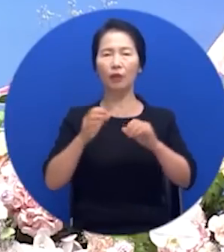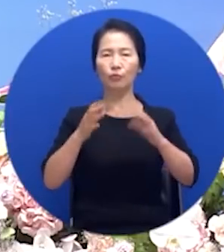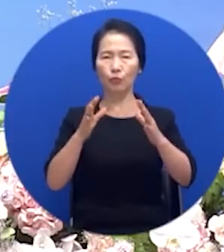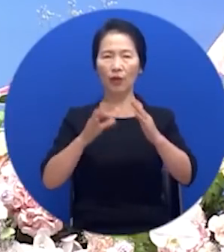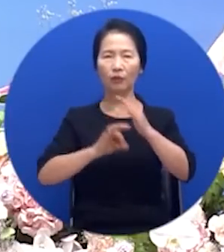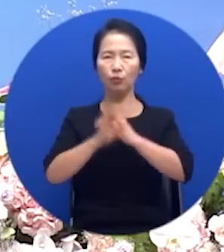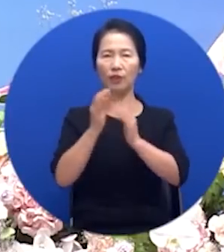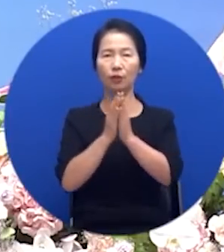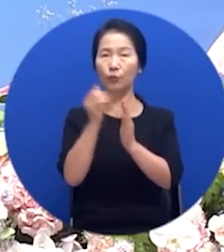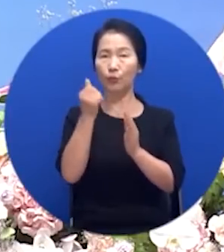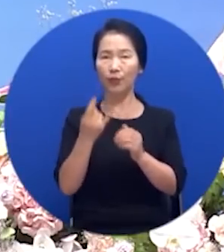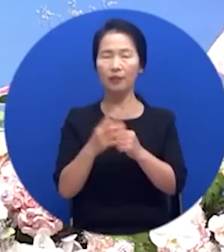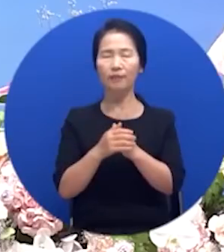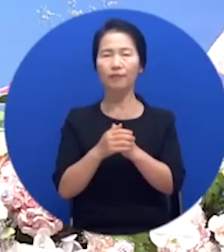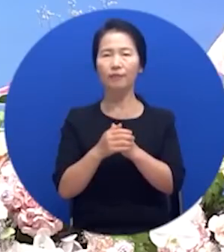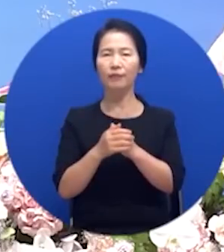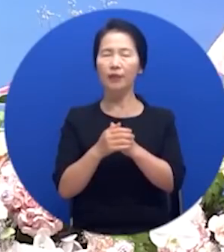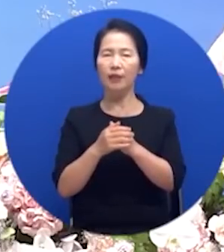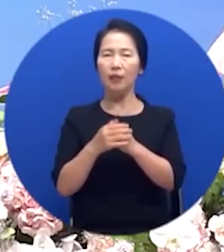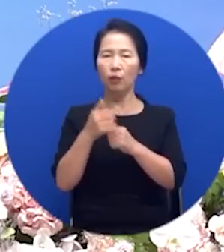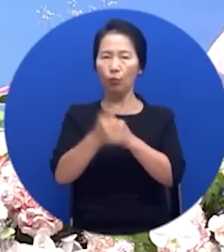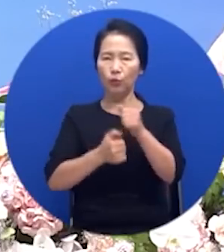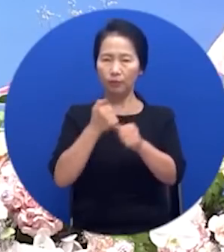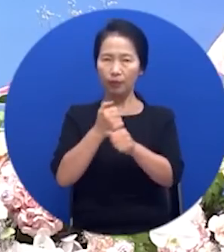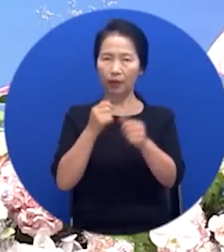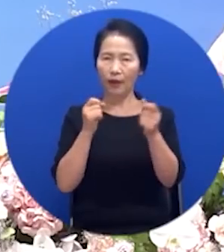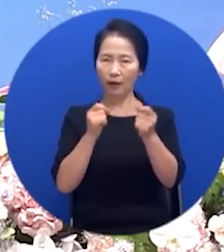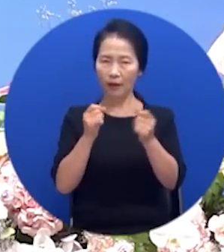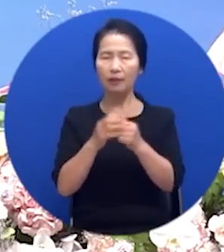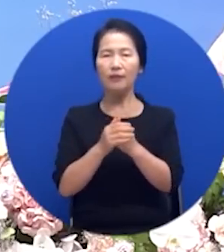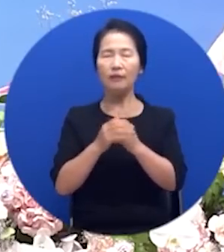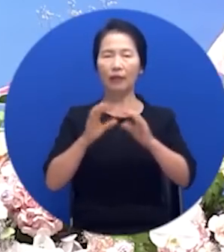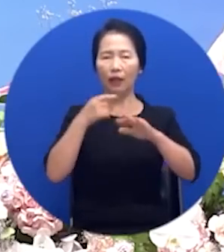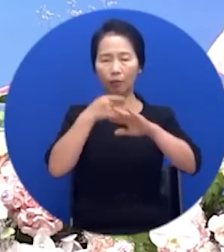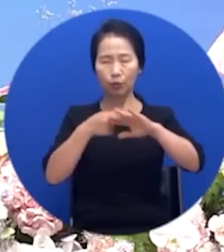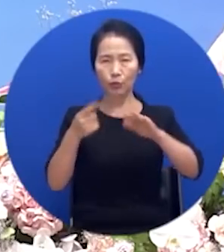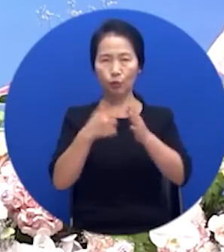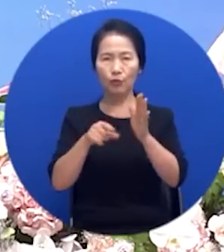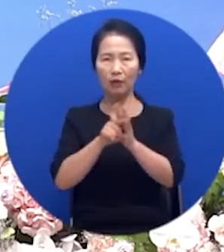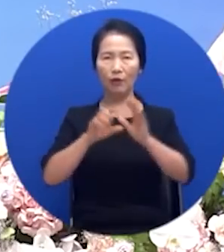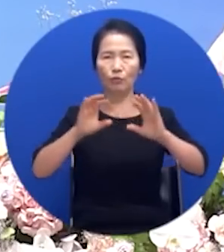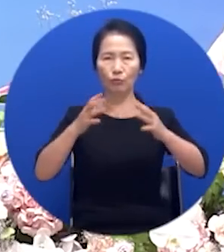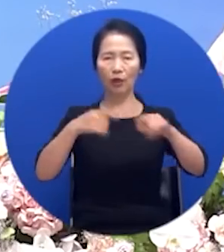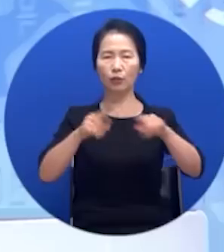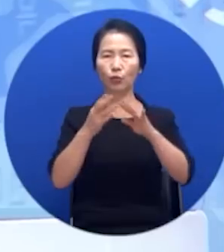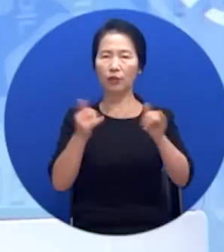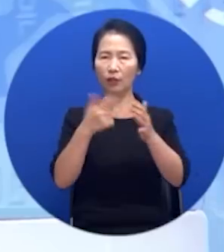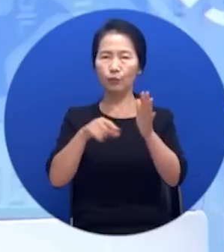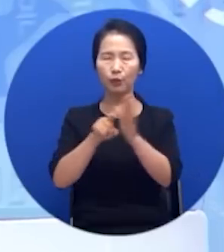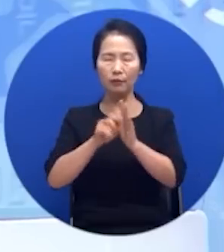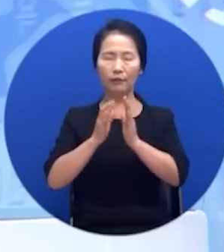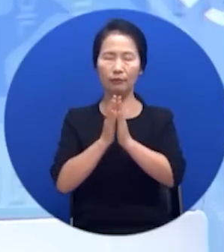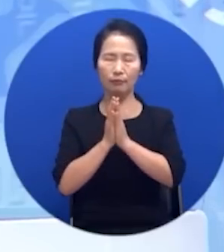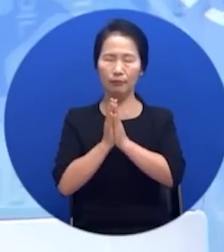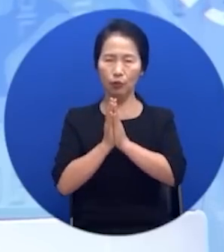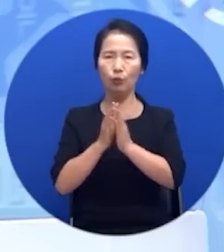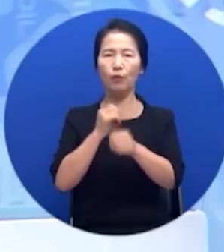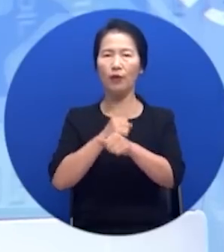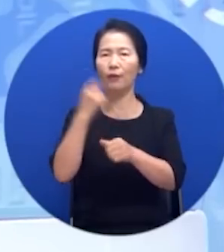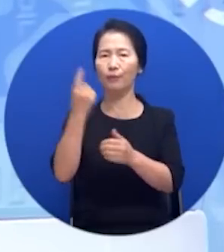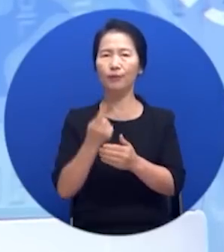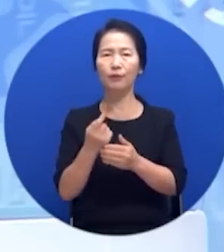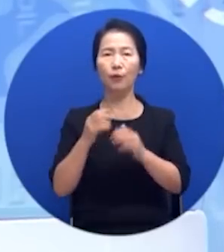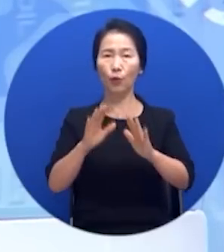국가초창기도회는 반세기가 넘도록 나라와 민족을 위하여 그리고 국가와 지도자를 위해서 기도해왔습니다.